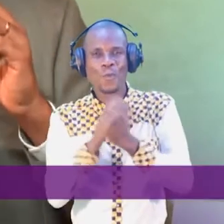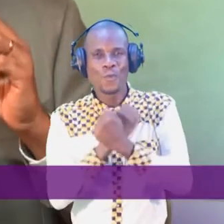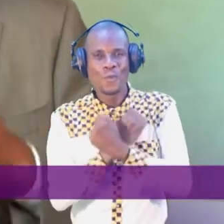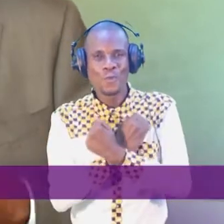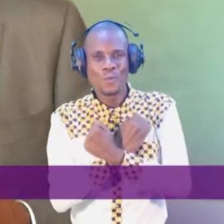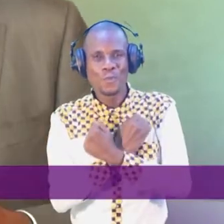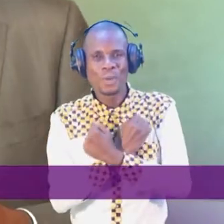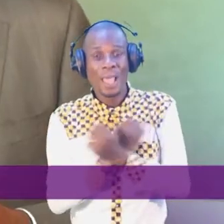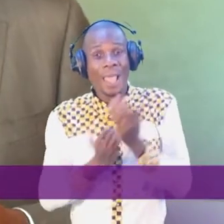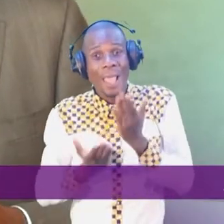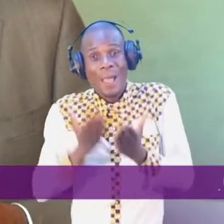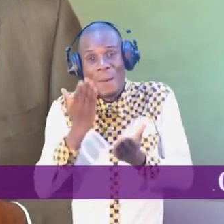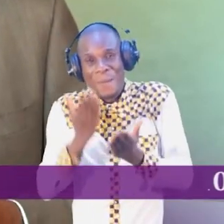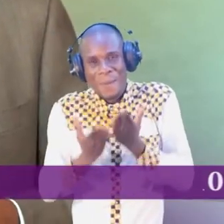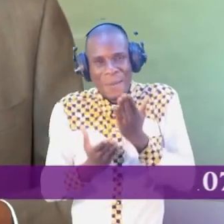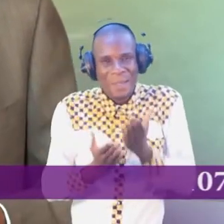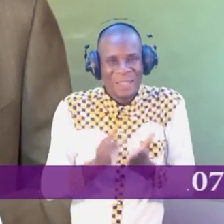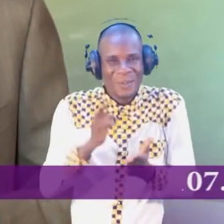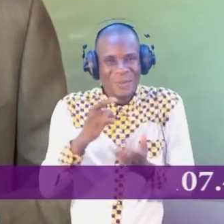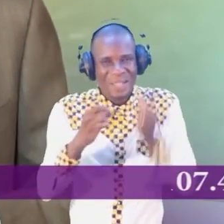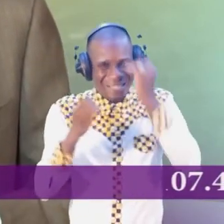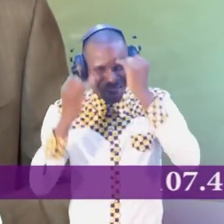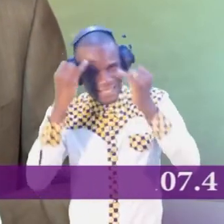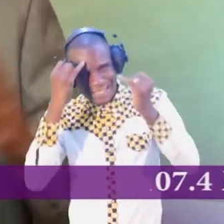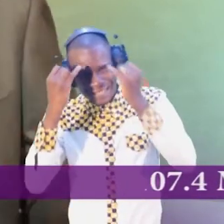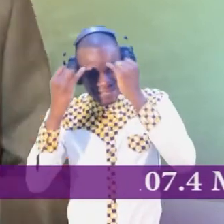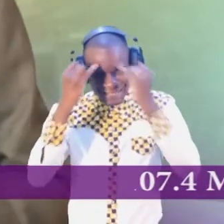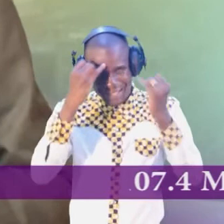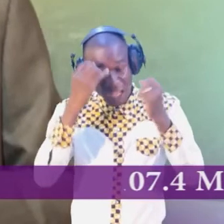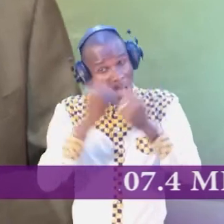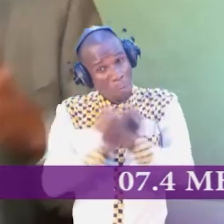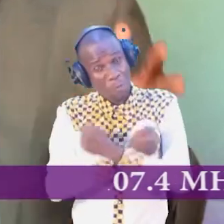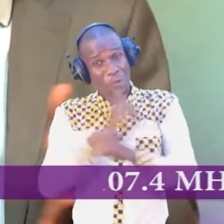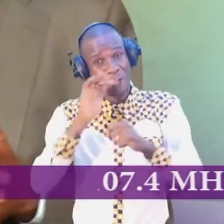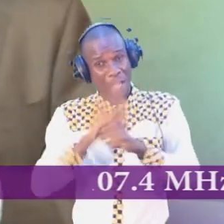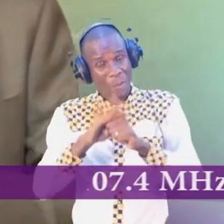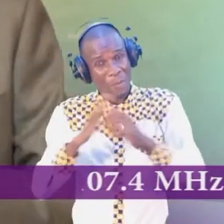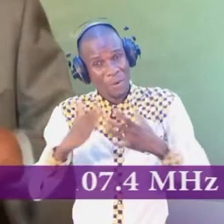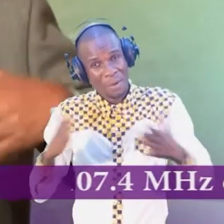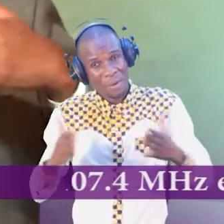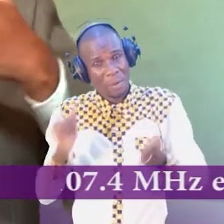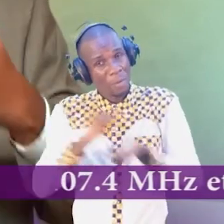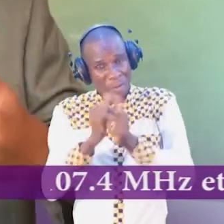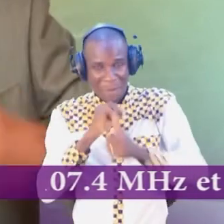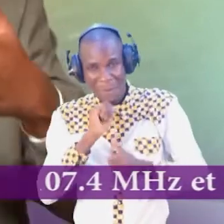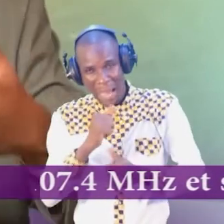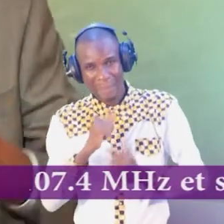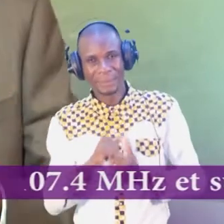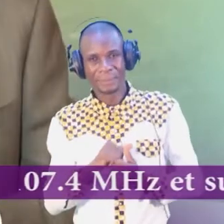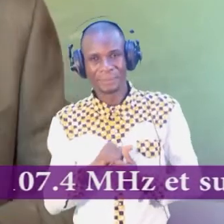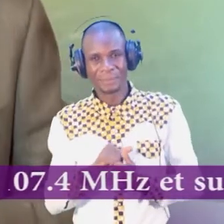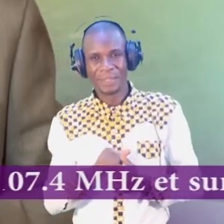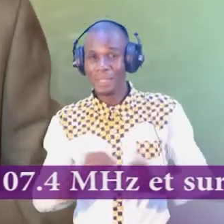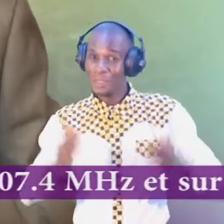Baninga na ngai Yesu alingi ete botosa ye pamba te bolingi ye. Ntango mosusu ozali komona ete yo